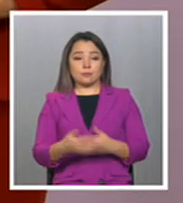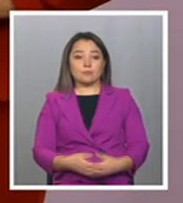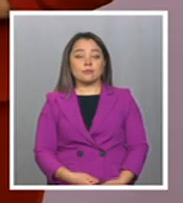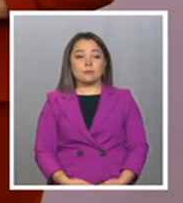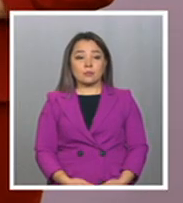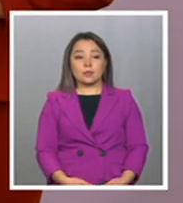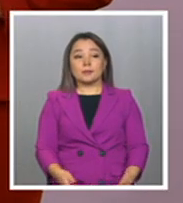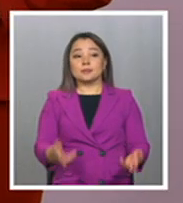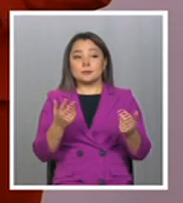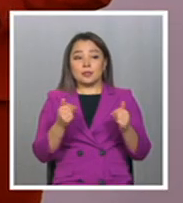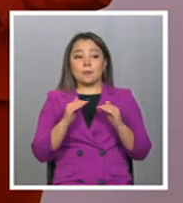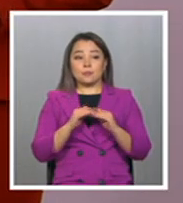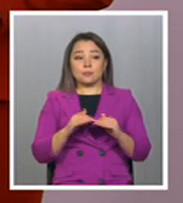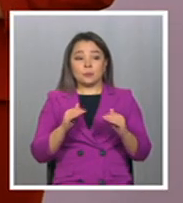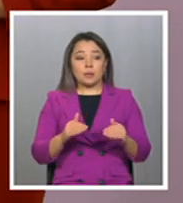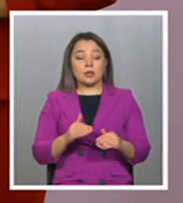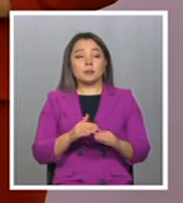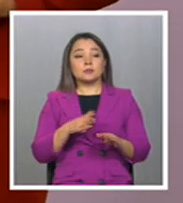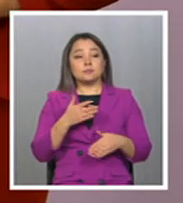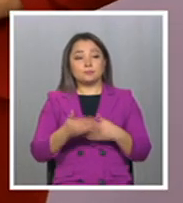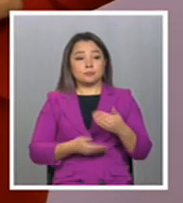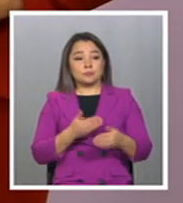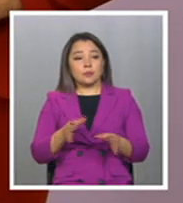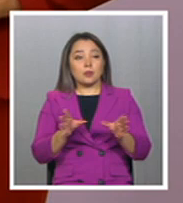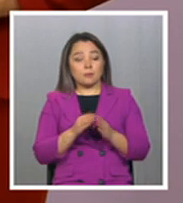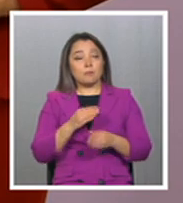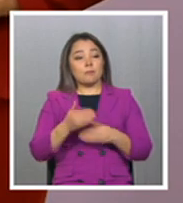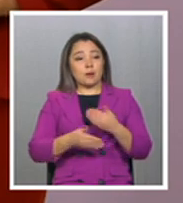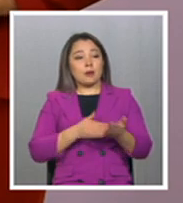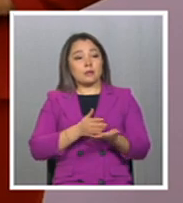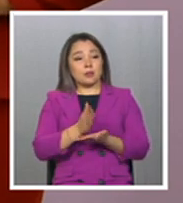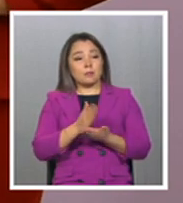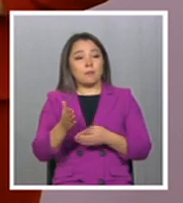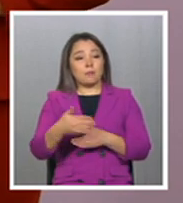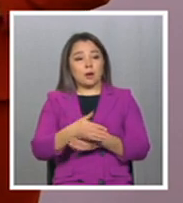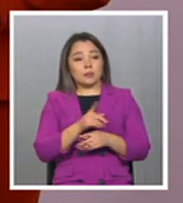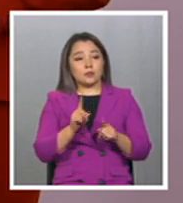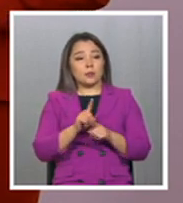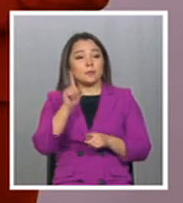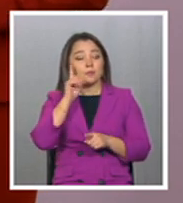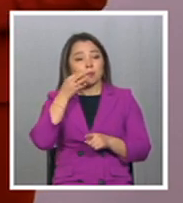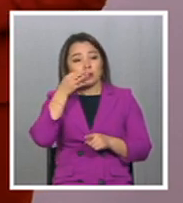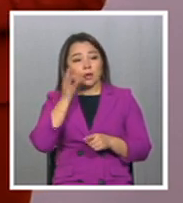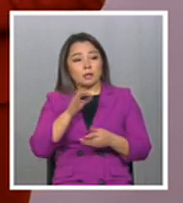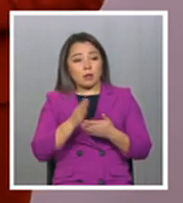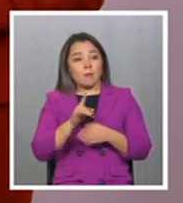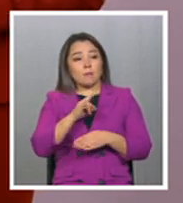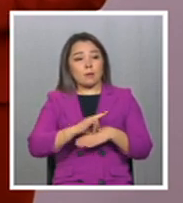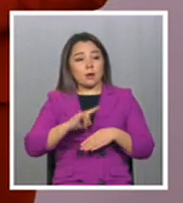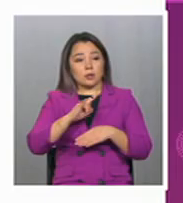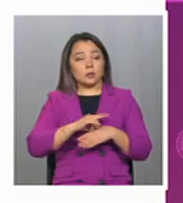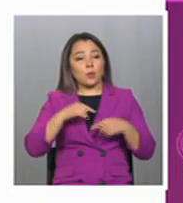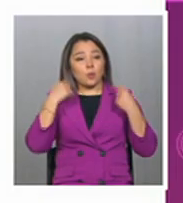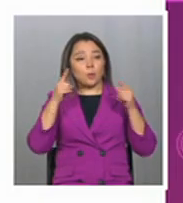Иә, балалар, қатар басып барабар, балығы тайдай тулаған, бақасы қойдай шулаған,